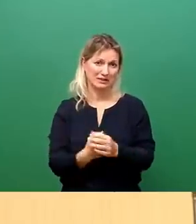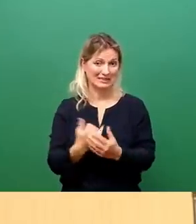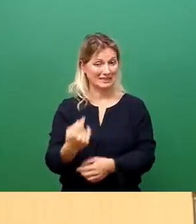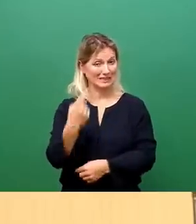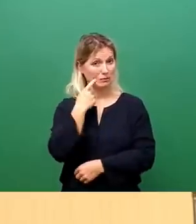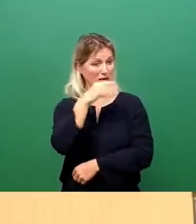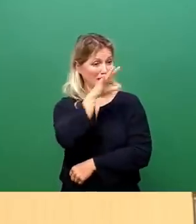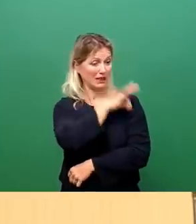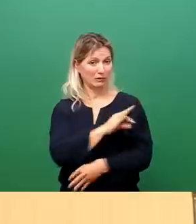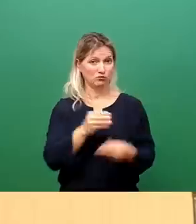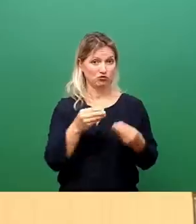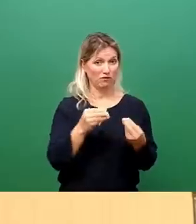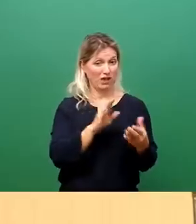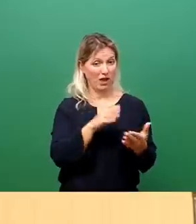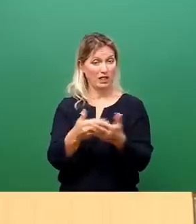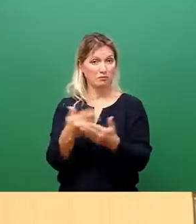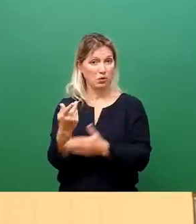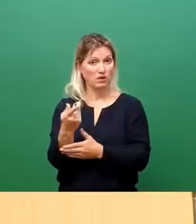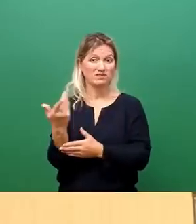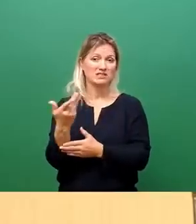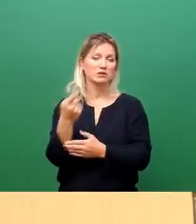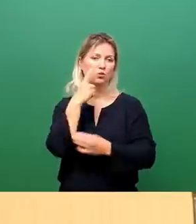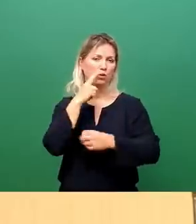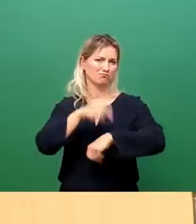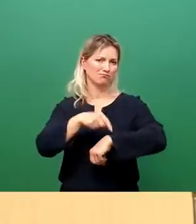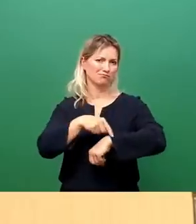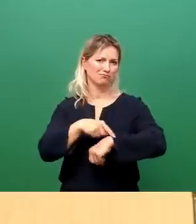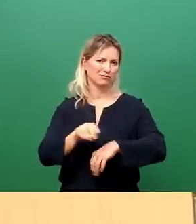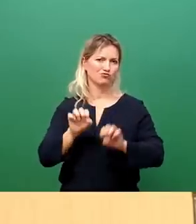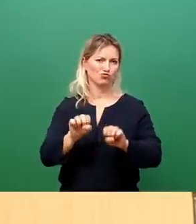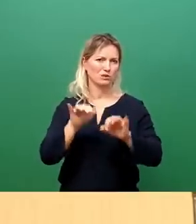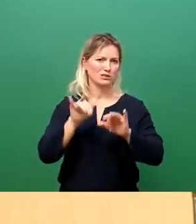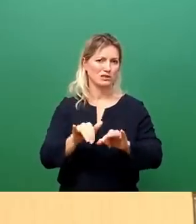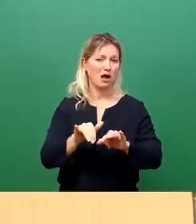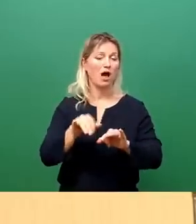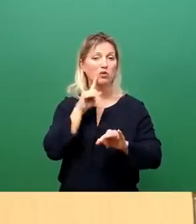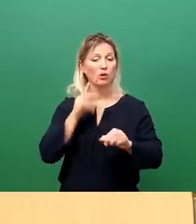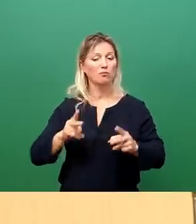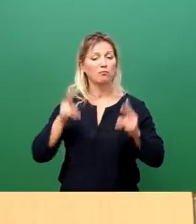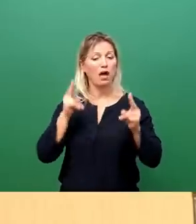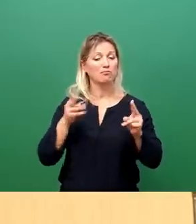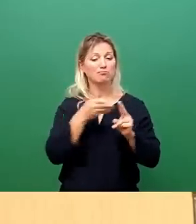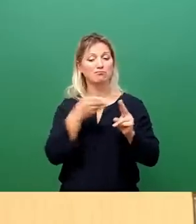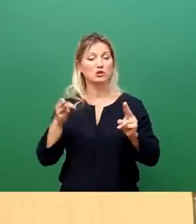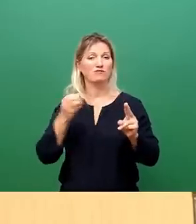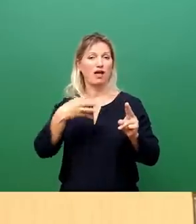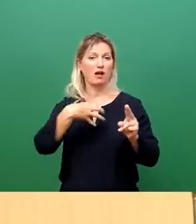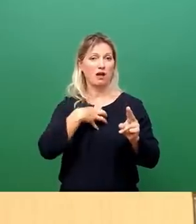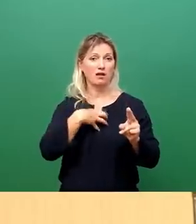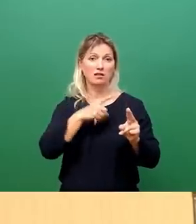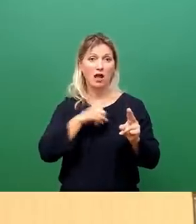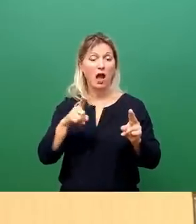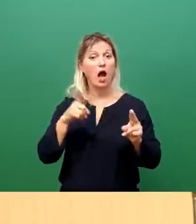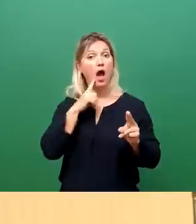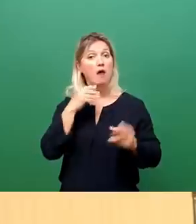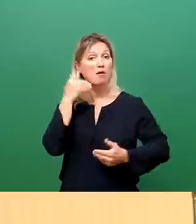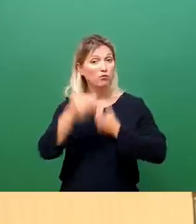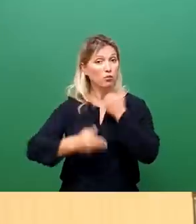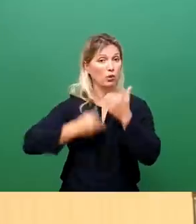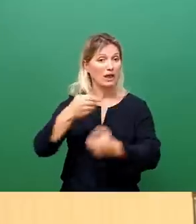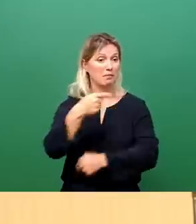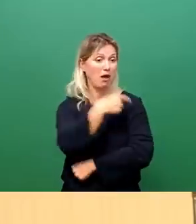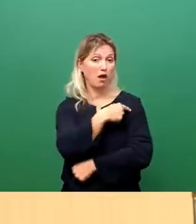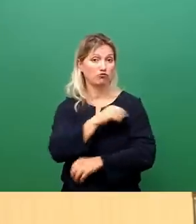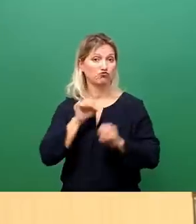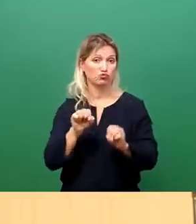gewissen zeitlich begrenzten Schutz vor einem schweren Krankheitsverlauf. Sie bieten aber keinen relevanten Fremdschutz. Lassen Sie mich das kurz